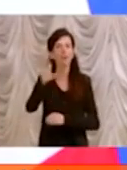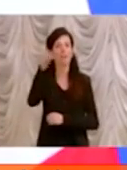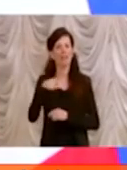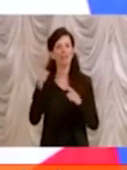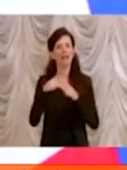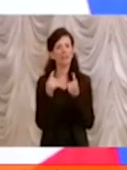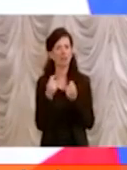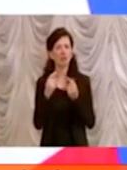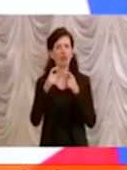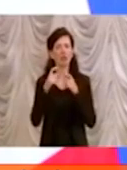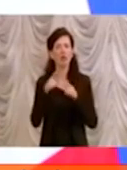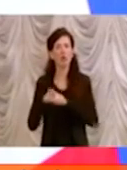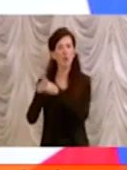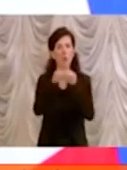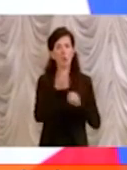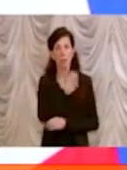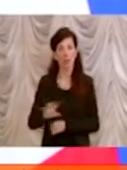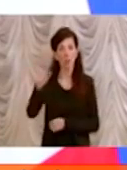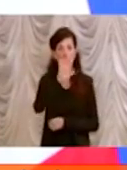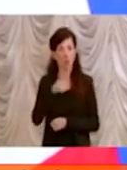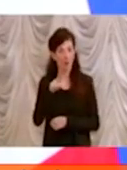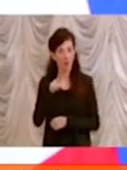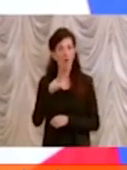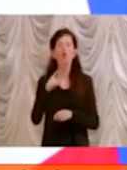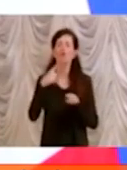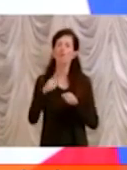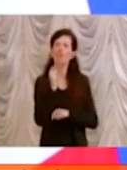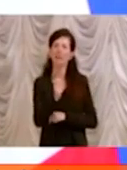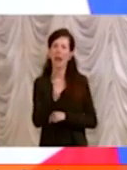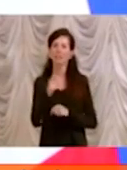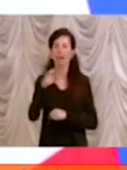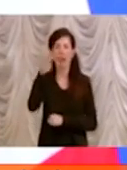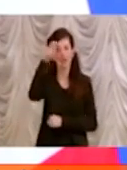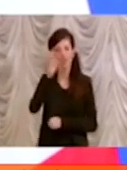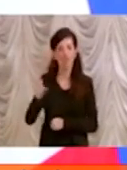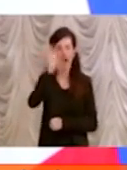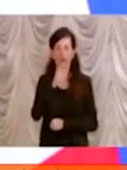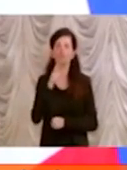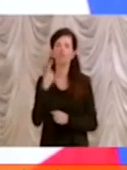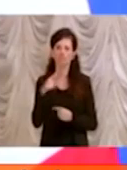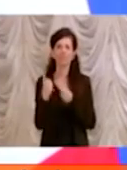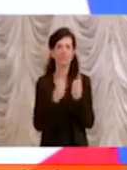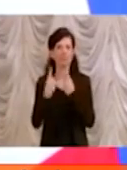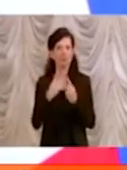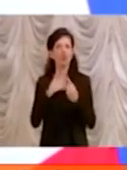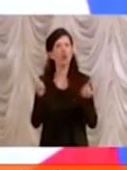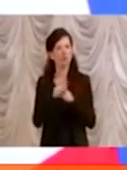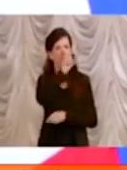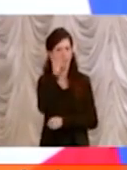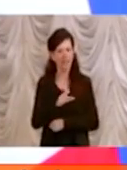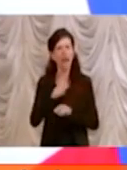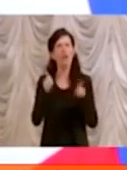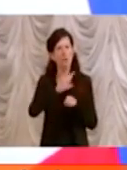comuni europei che andrà a finanziare tutti i paesi più colpiti, tra cui l'Italia, ma non solo l'Italia. È